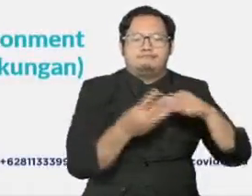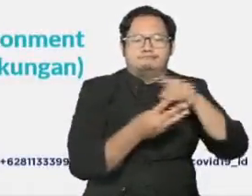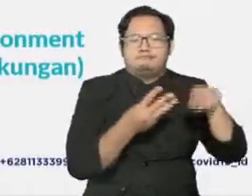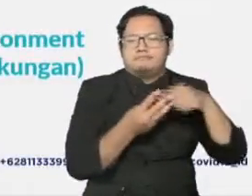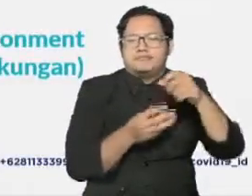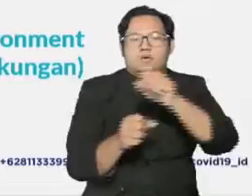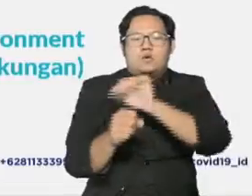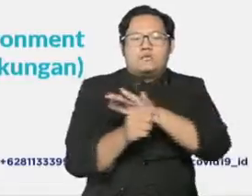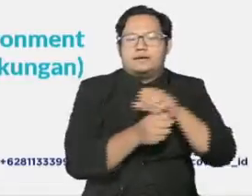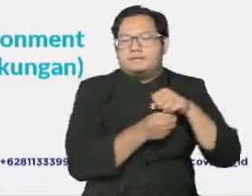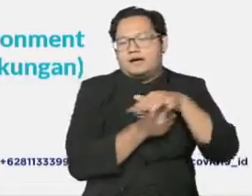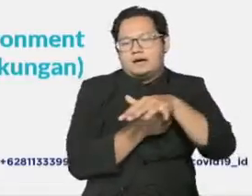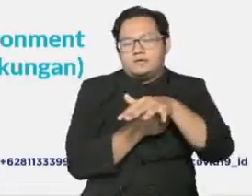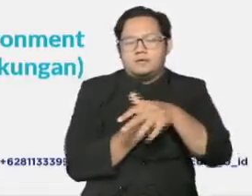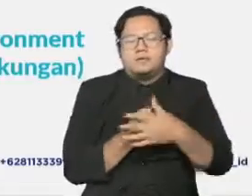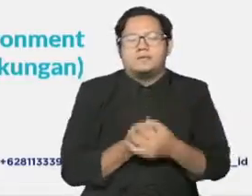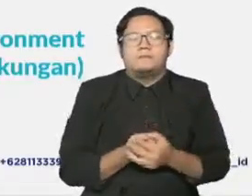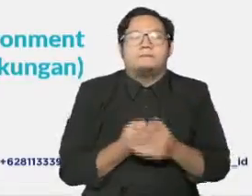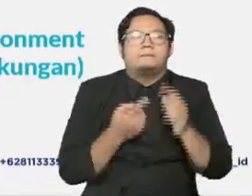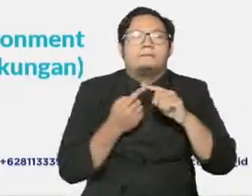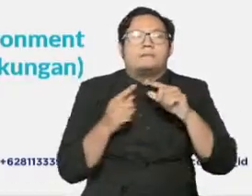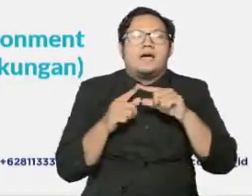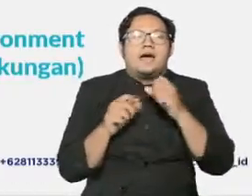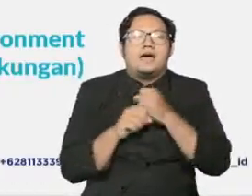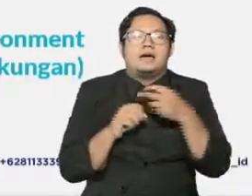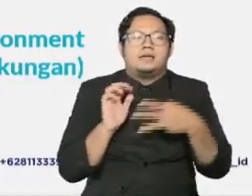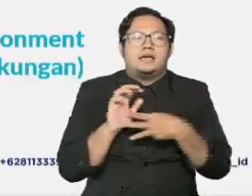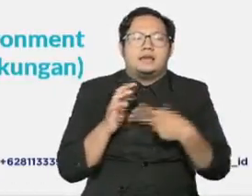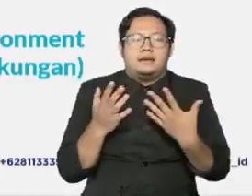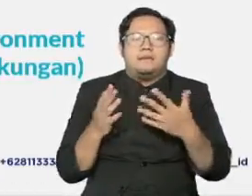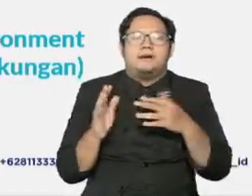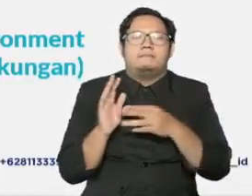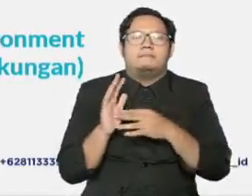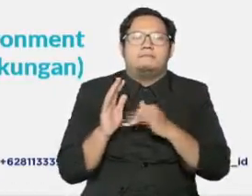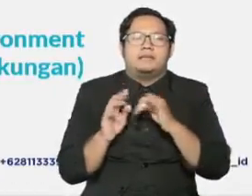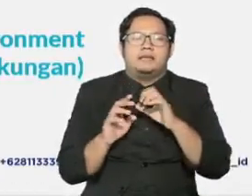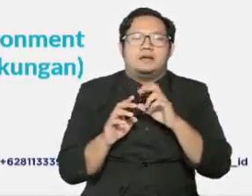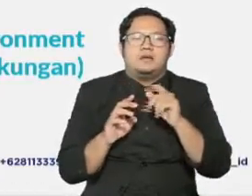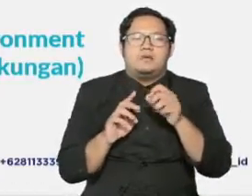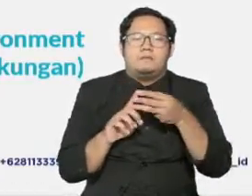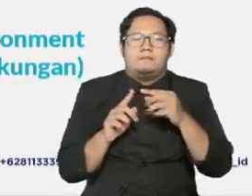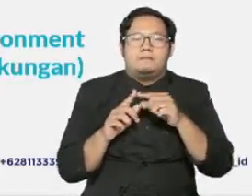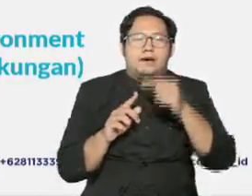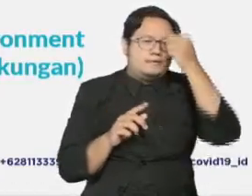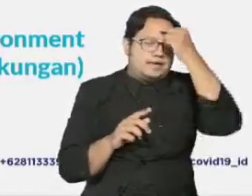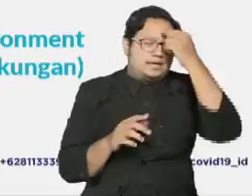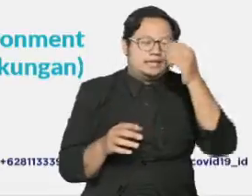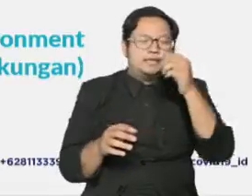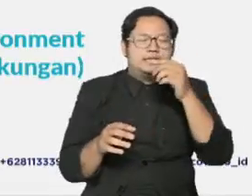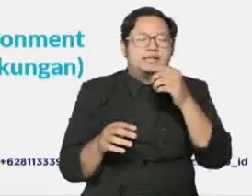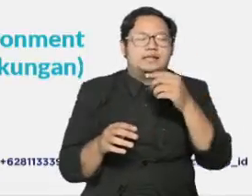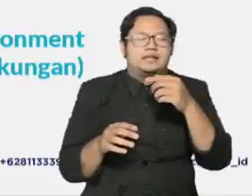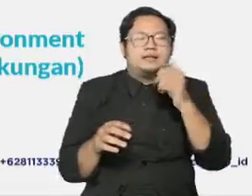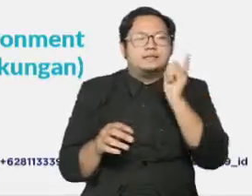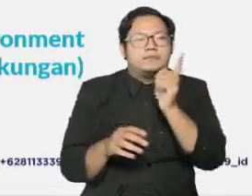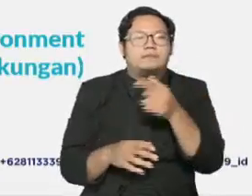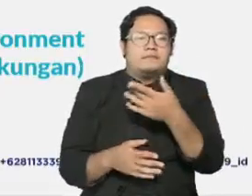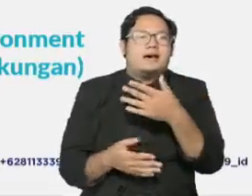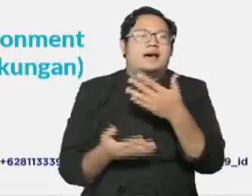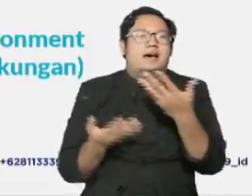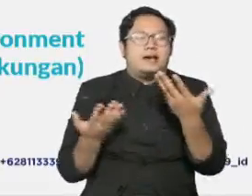pertama agen yaitu mikroba penyebab penyakit yaitu virus SARS coffee2